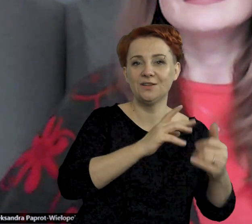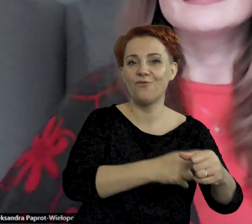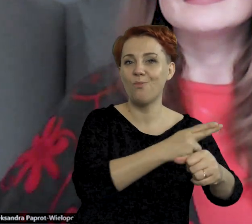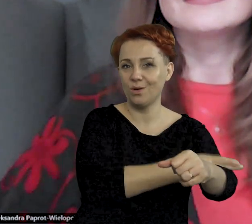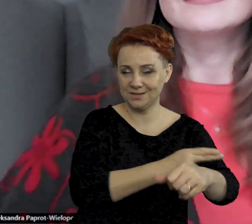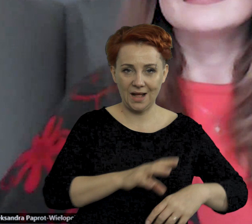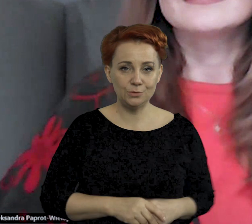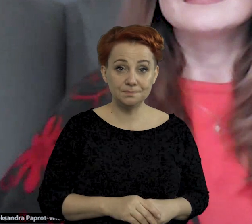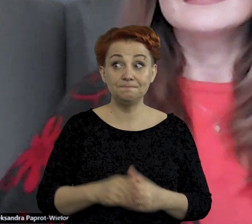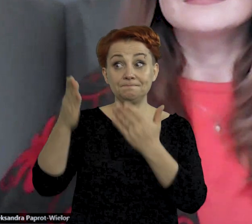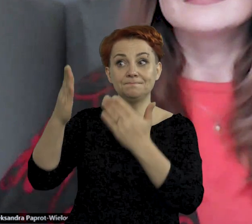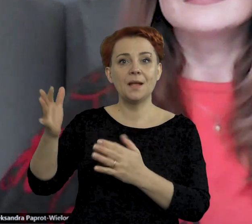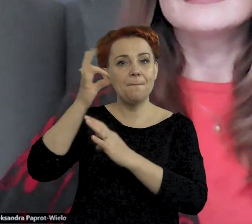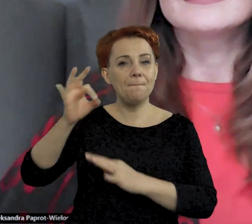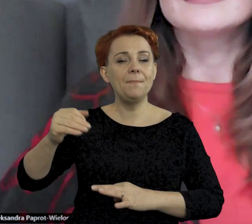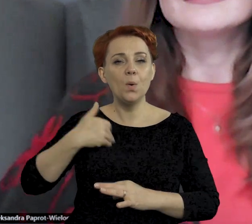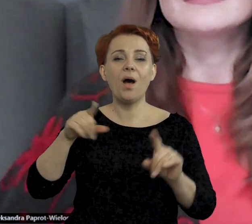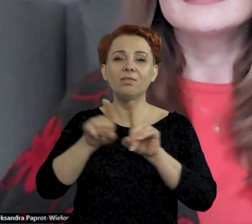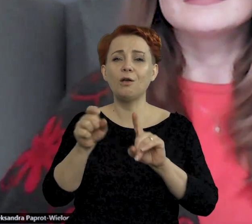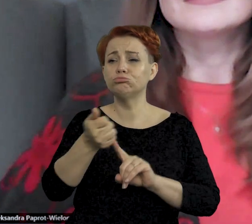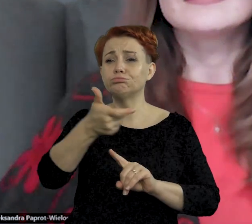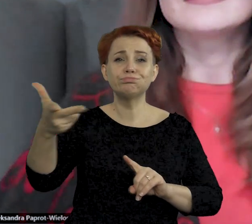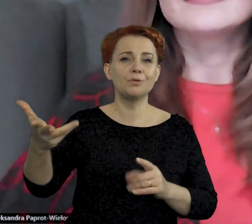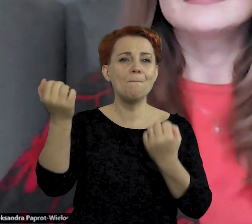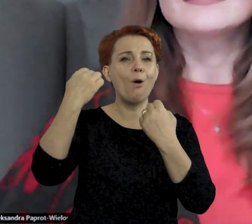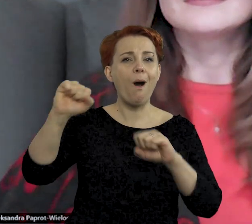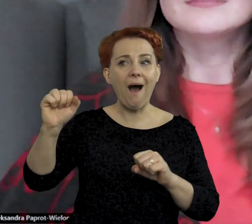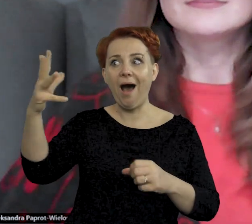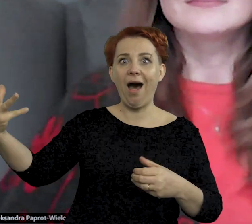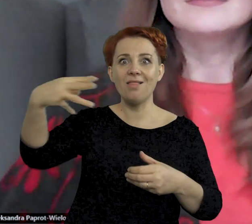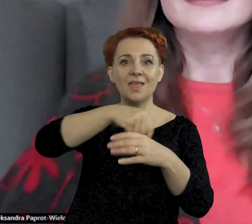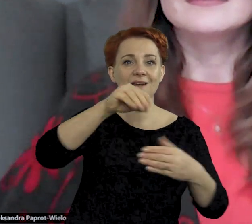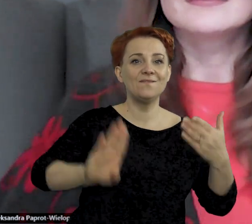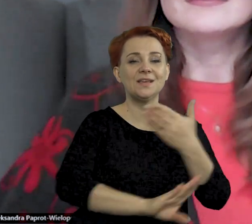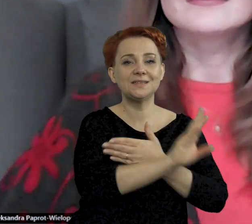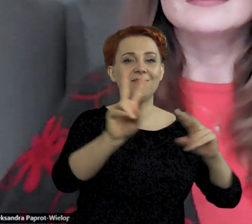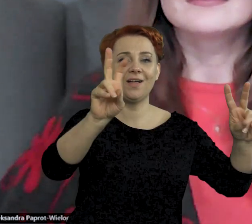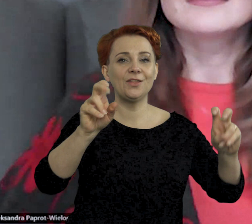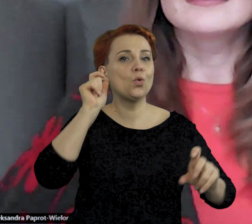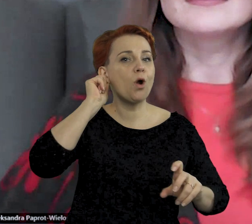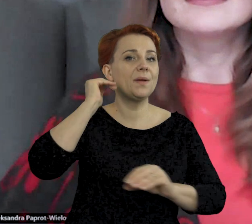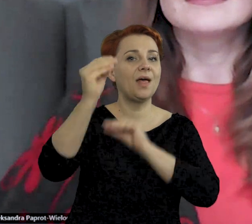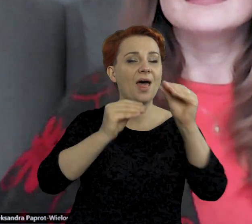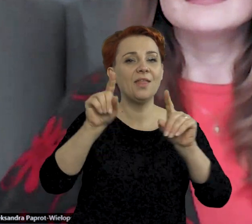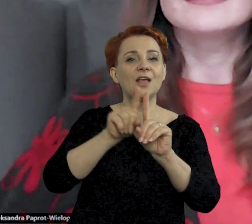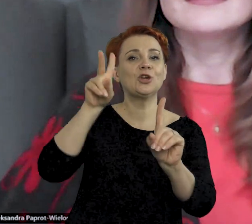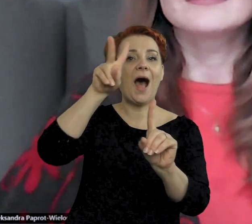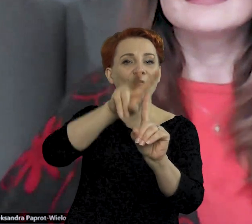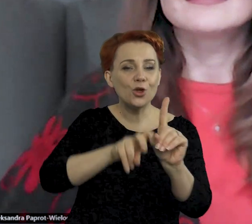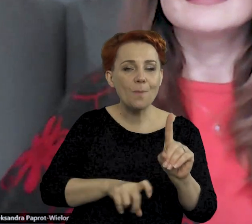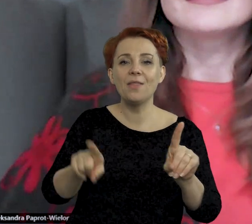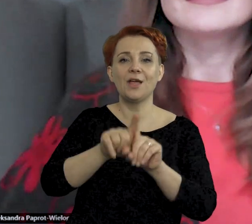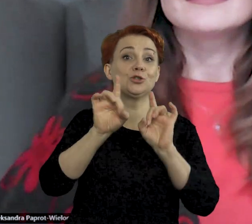Poznaniu. Była także jedną z kilkunastu bohaterek wystawy pod tytułem Etnografki, antropolożki,